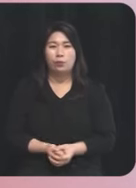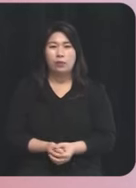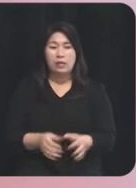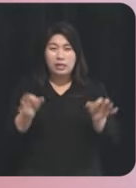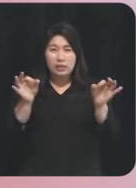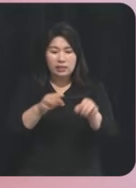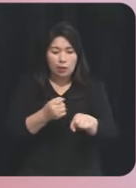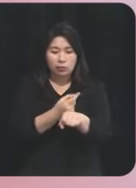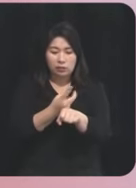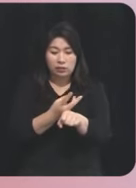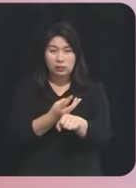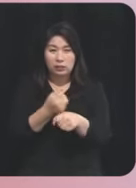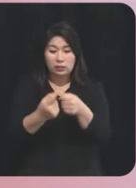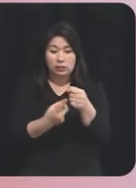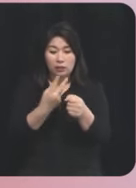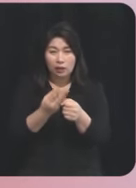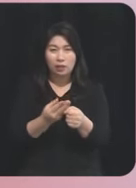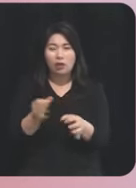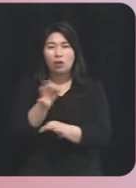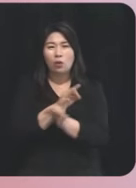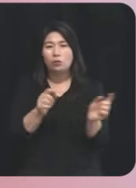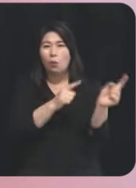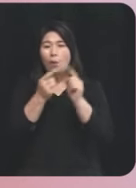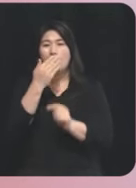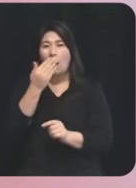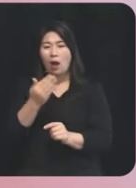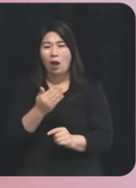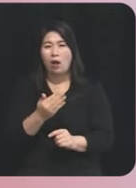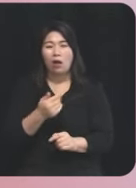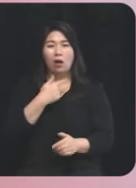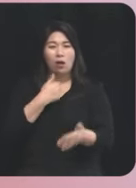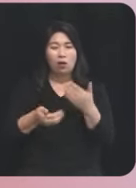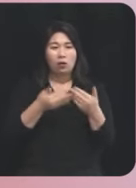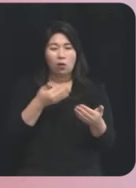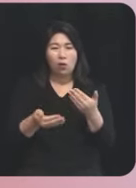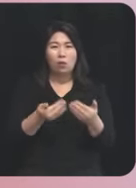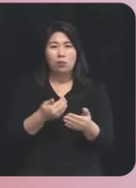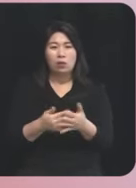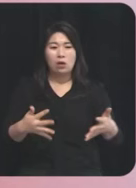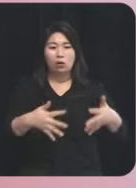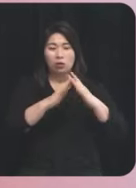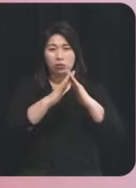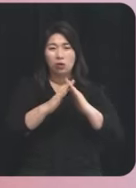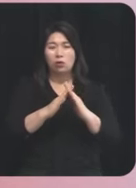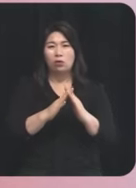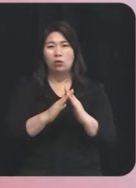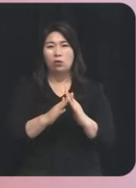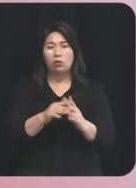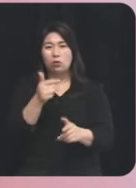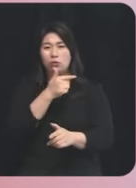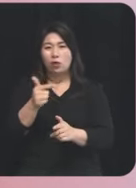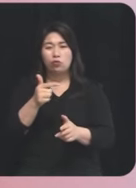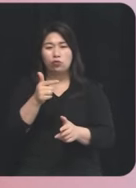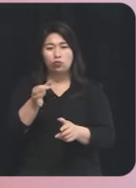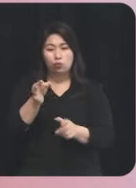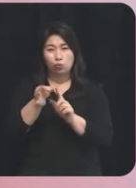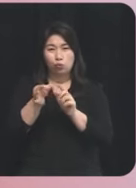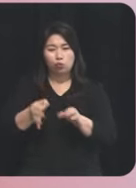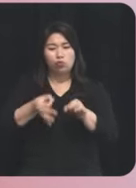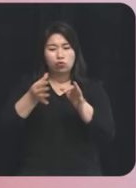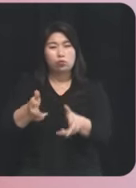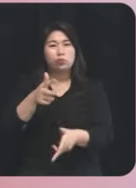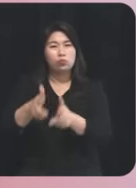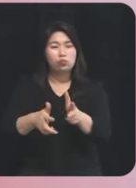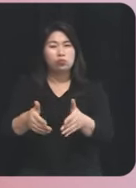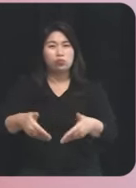회복을 만들 수 있는 것은 여러 경험에서도 저희가 보았듯이 건설, 토목 등의 대규모 비용 투입입니다.